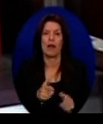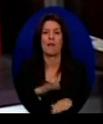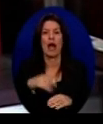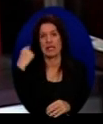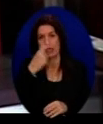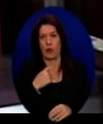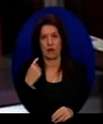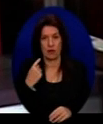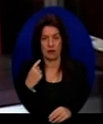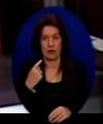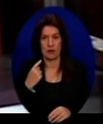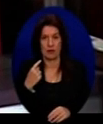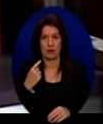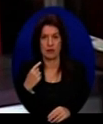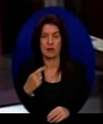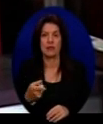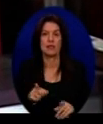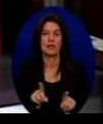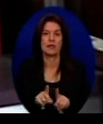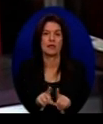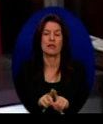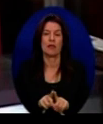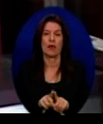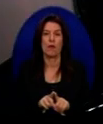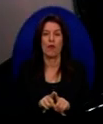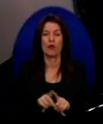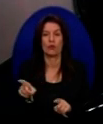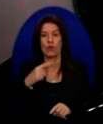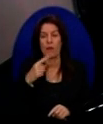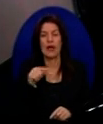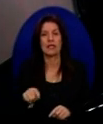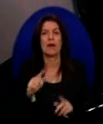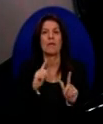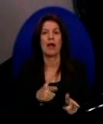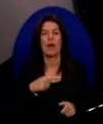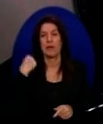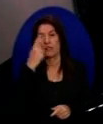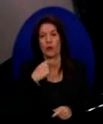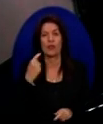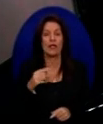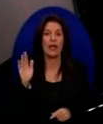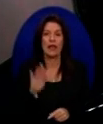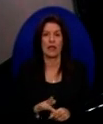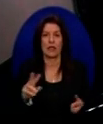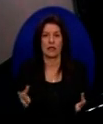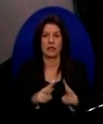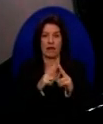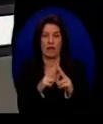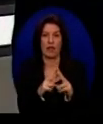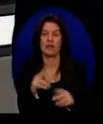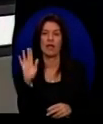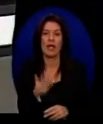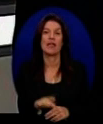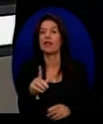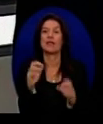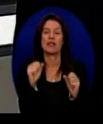וכמו שאבי פזנר אמר, זה מלחמה זהותית נגד צרפת, נגד האסטאבלישמנט